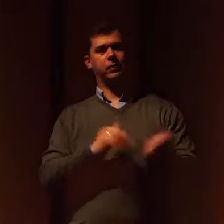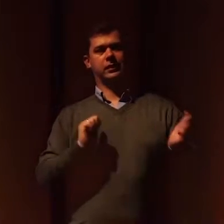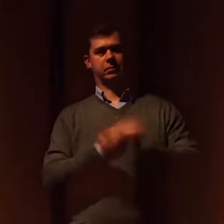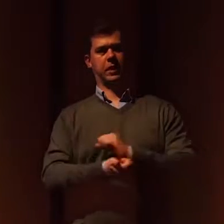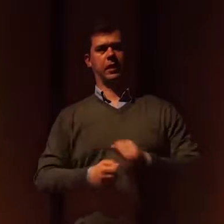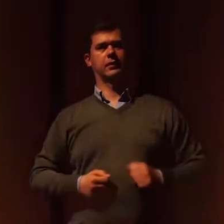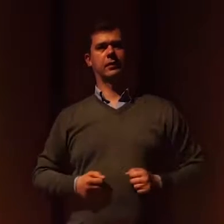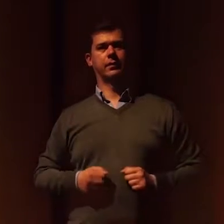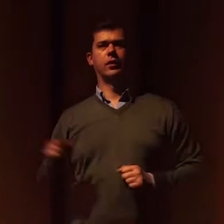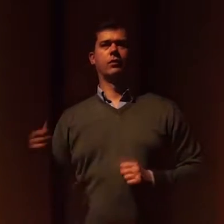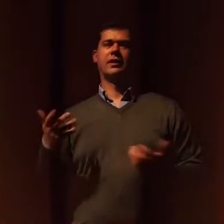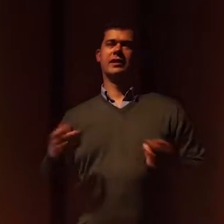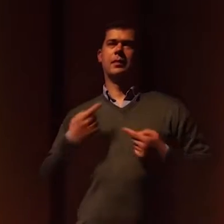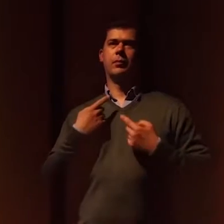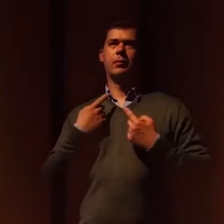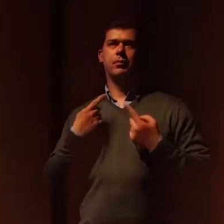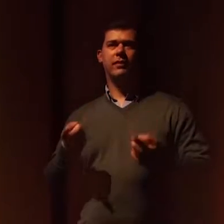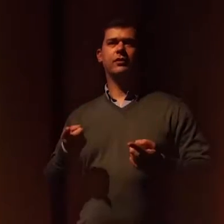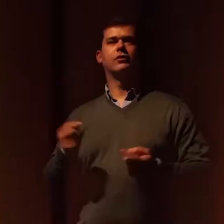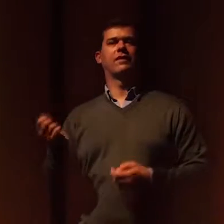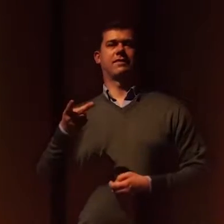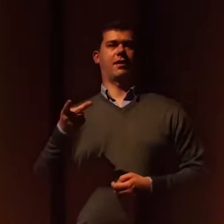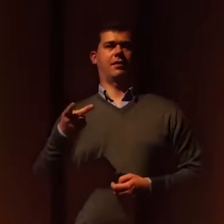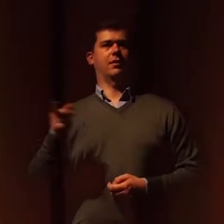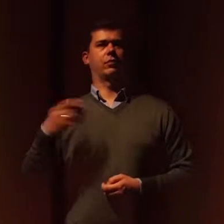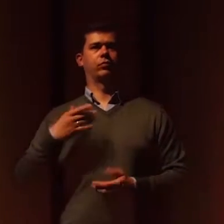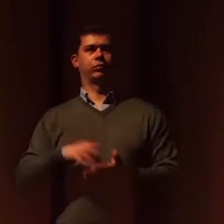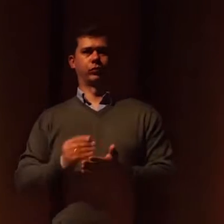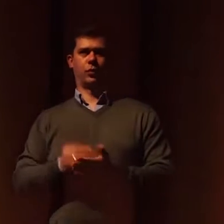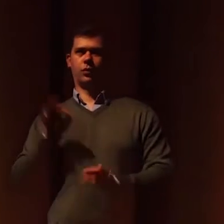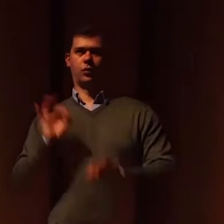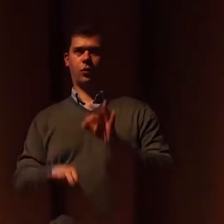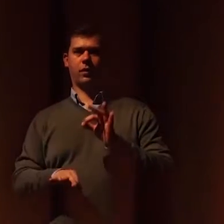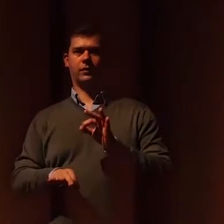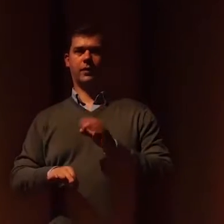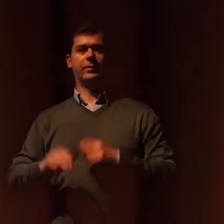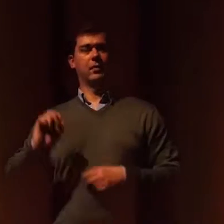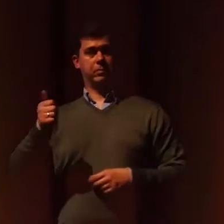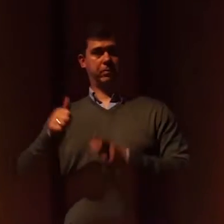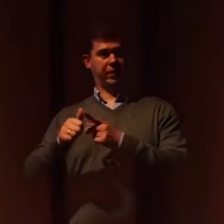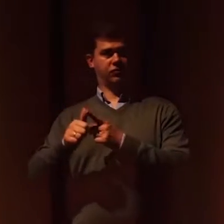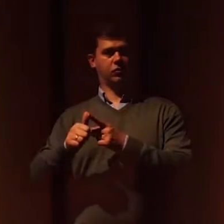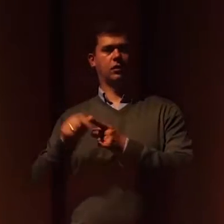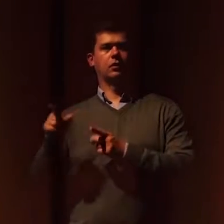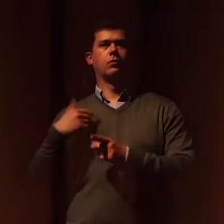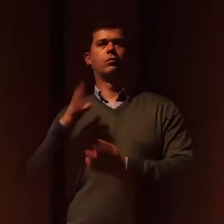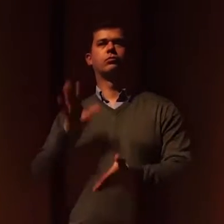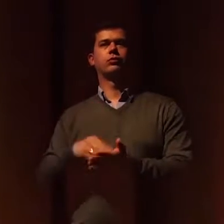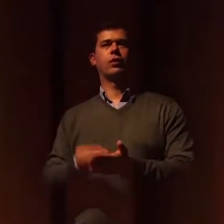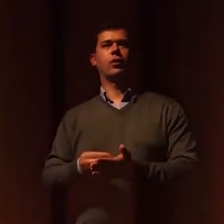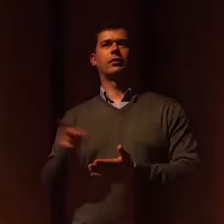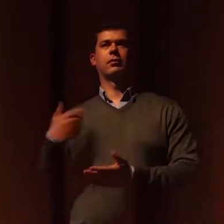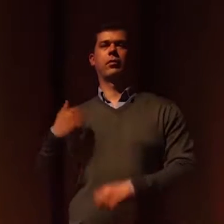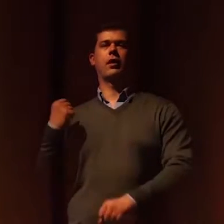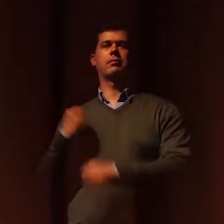wyglądać i tutaj chciałam odwołać się do dwóch takich konkretnych przykładów Pierwszy z nich to jest taki przykład z